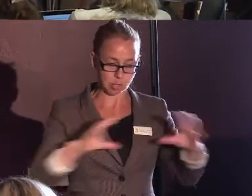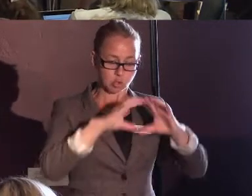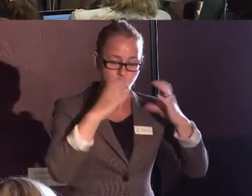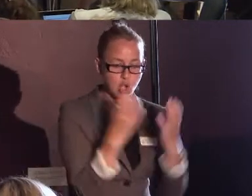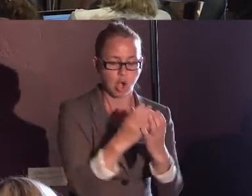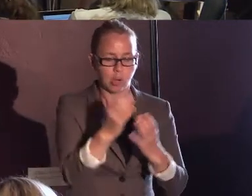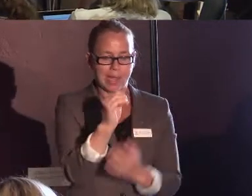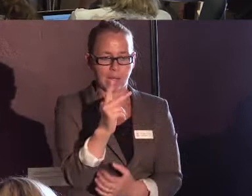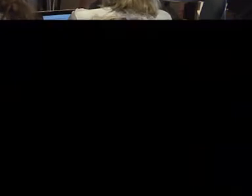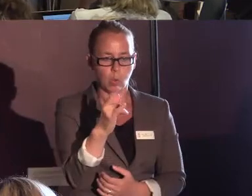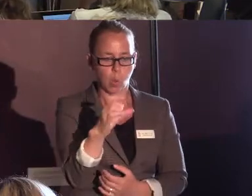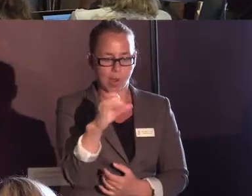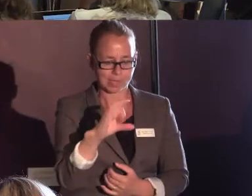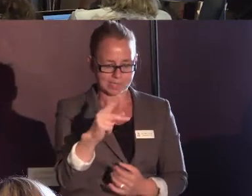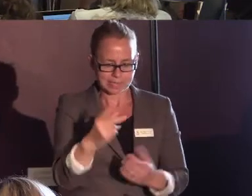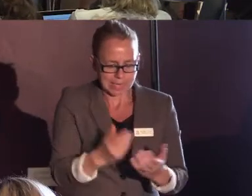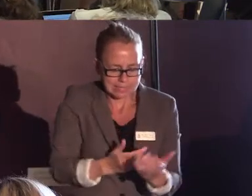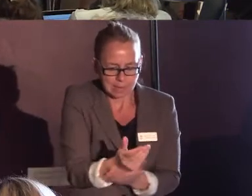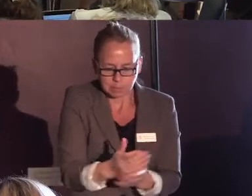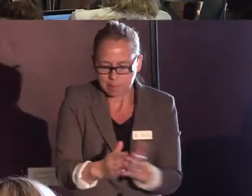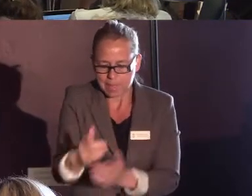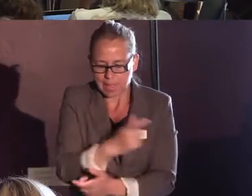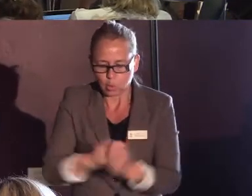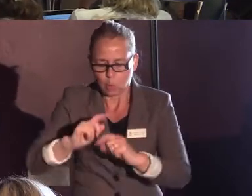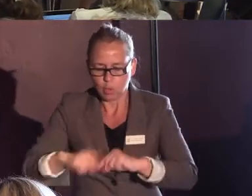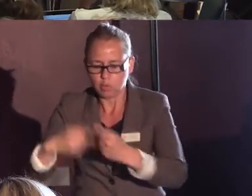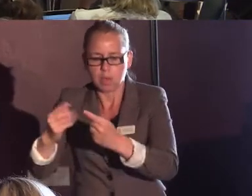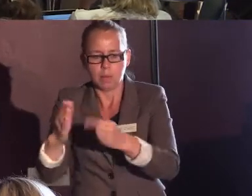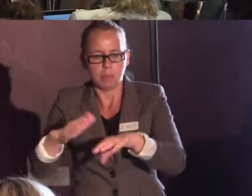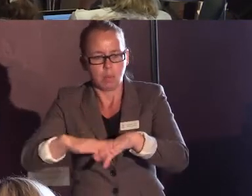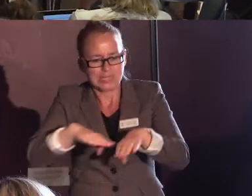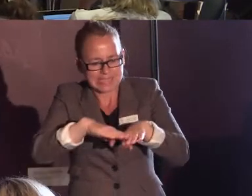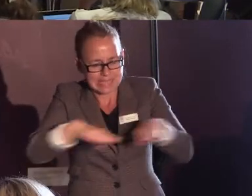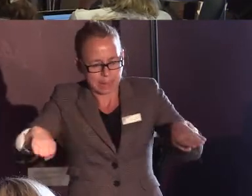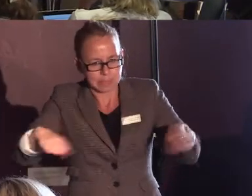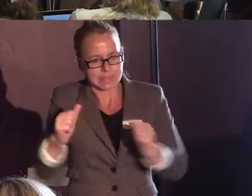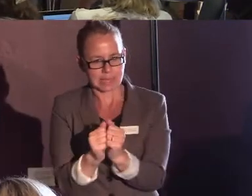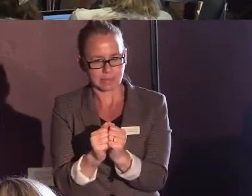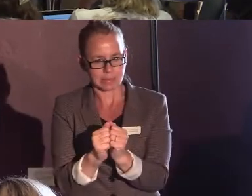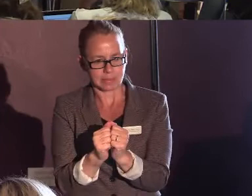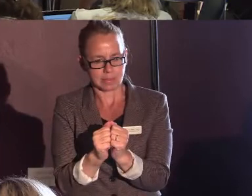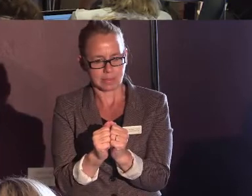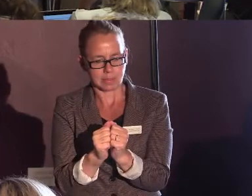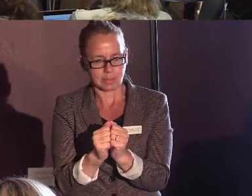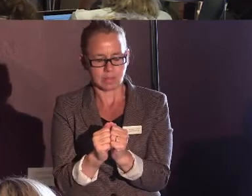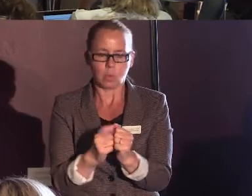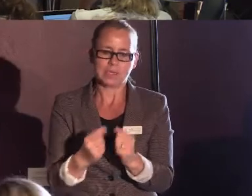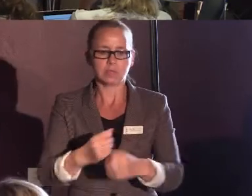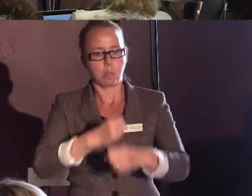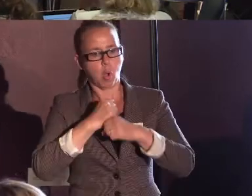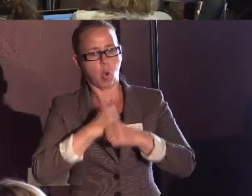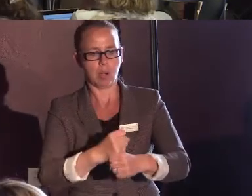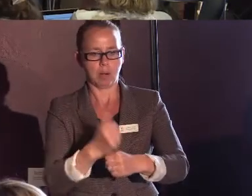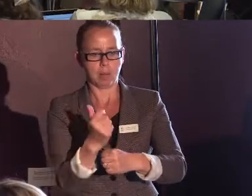och ekologisk utveckling samspelar med ekonomisk utveckling på ett jämbördigt sätt och liknar det vi kallar hållbar utveckling.